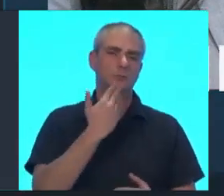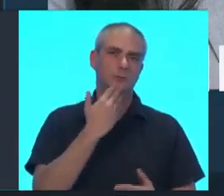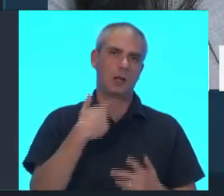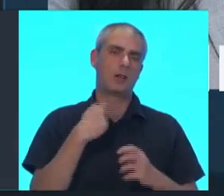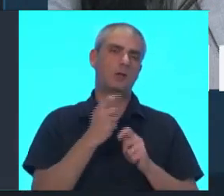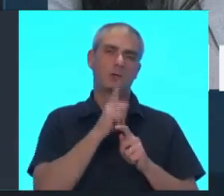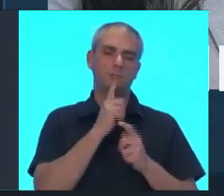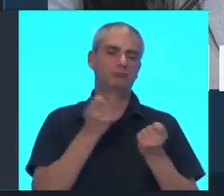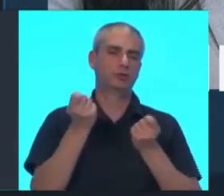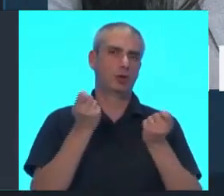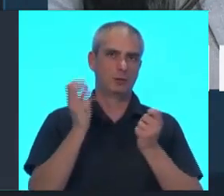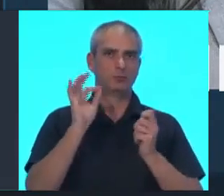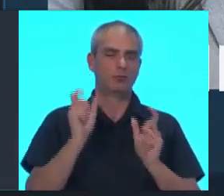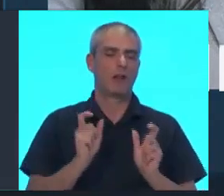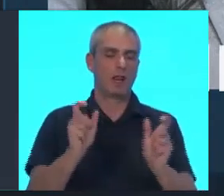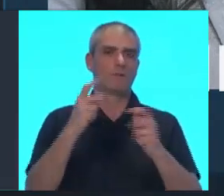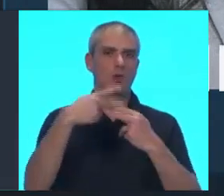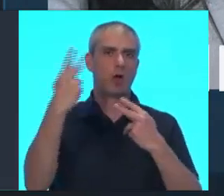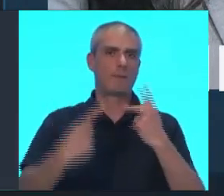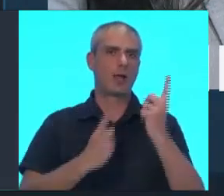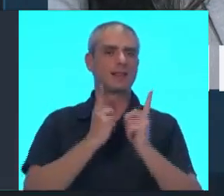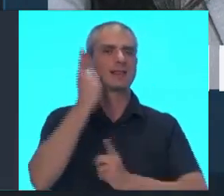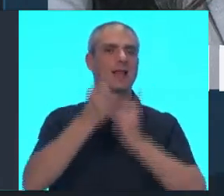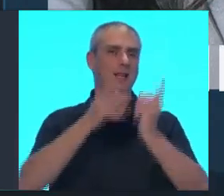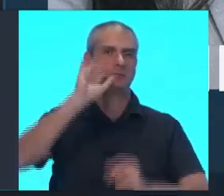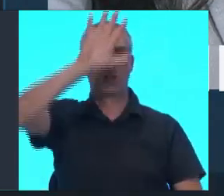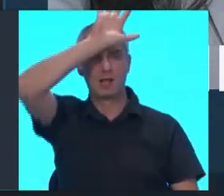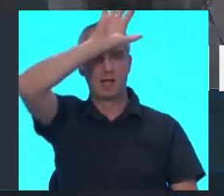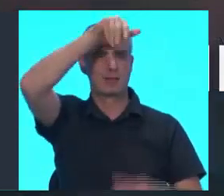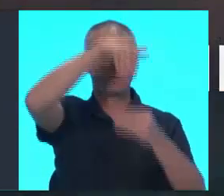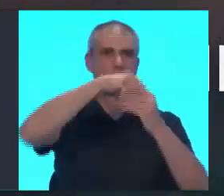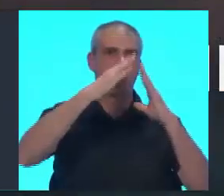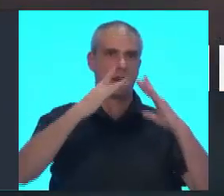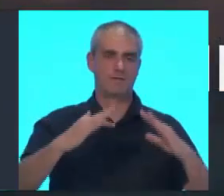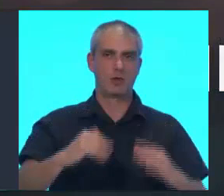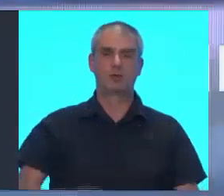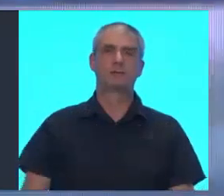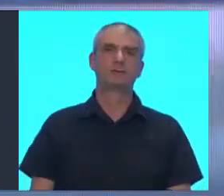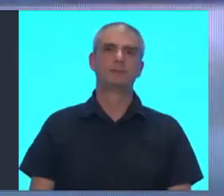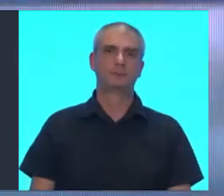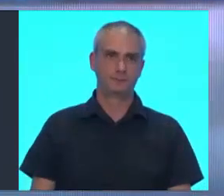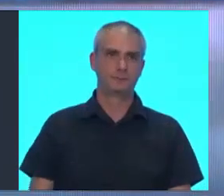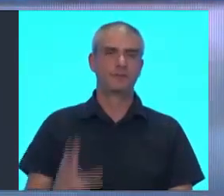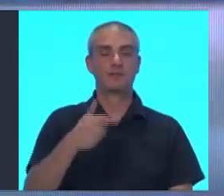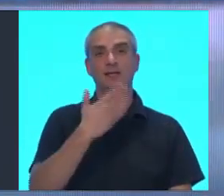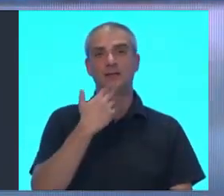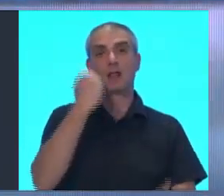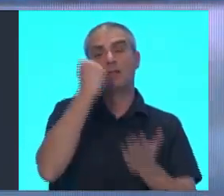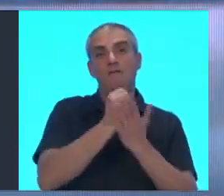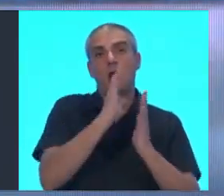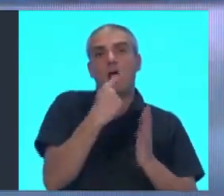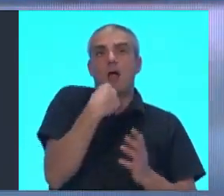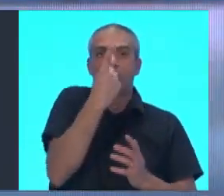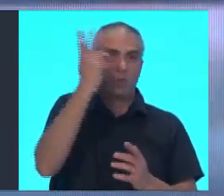מאחורי הקלעים כדי למנוע את פרויקט הטילים המדויקים של איראן בלבנון. תודה רבה לך. ועל התקיפה הישראלית, כך על פי פרסומים